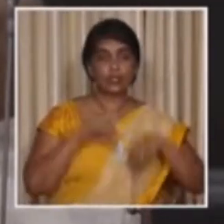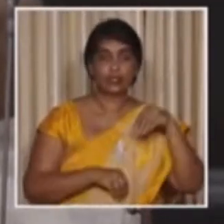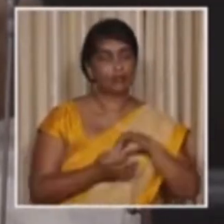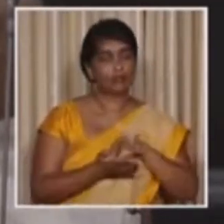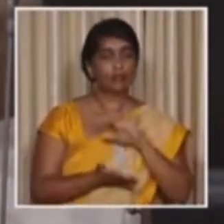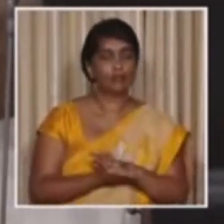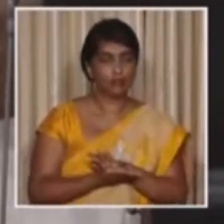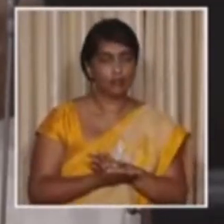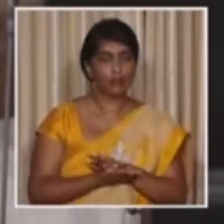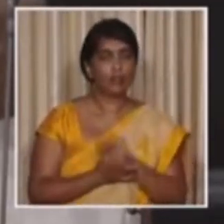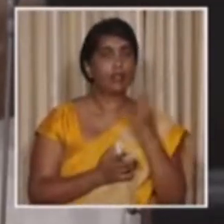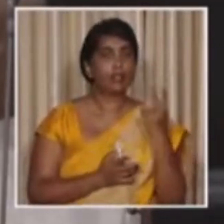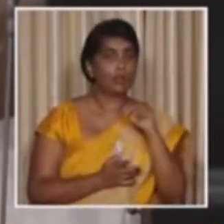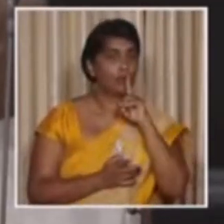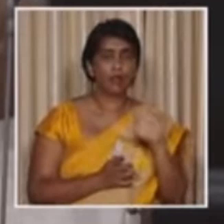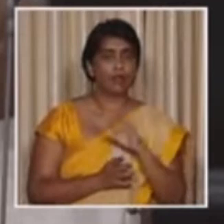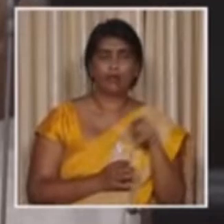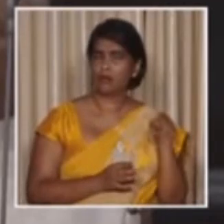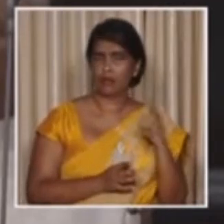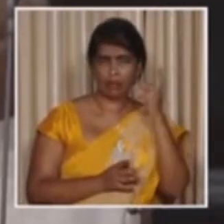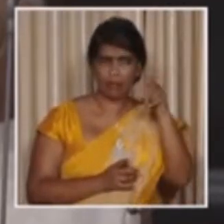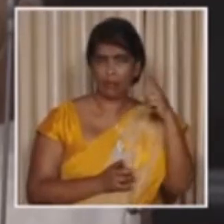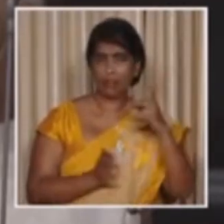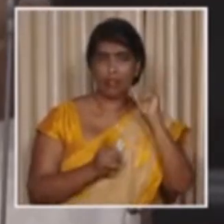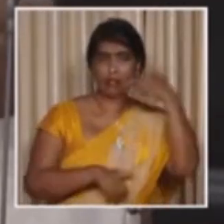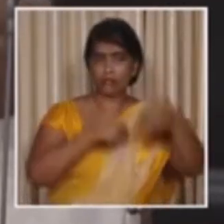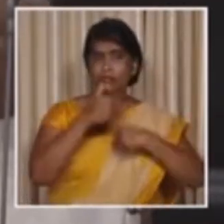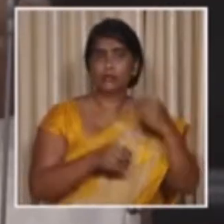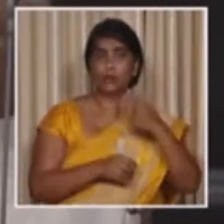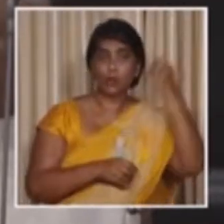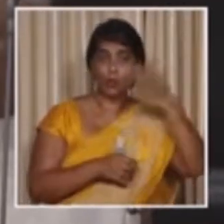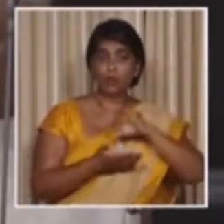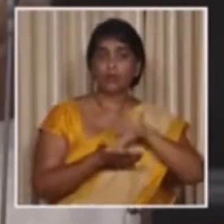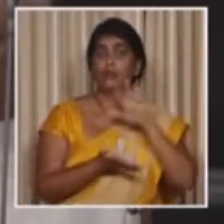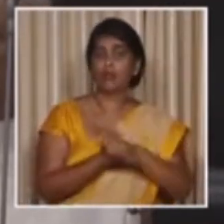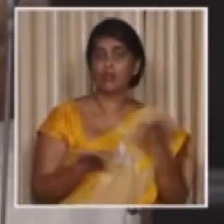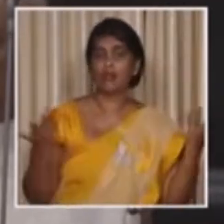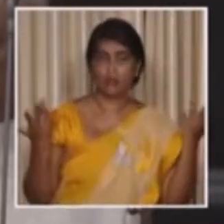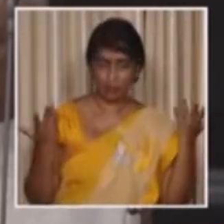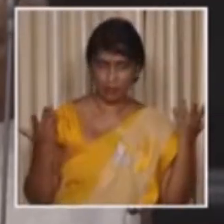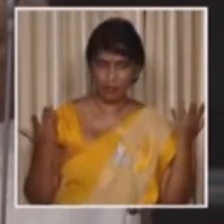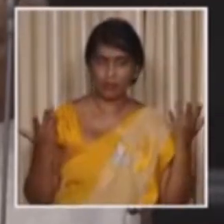කරා. ඒ දෙන්නෙක් කිව්වා අපි මේ නාම යෝජනා කැඳවන්න කියලා දිනයක් තීරණය කරේ නැහැ කියලා.